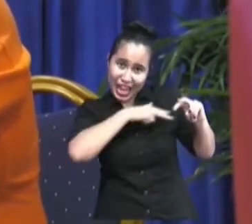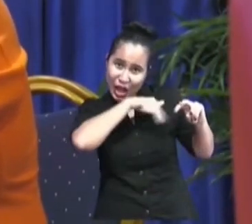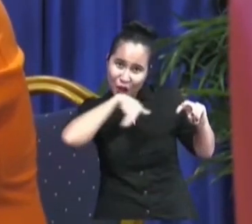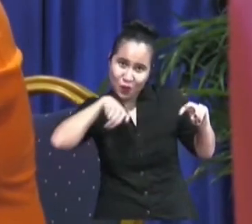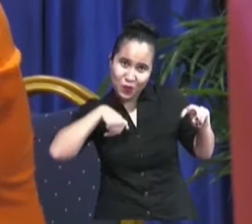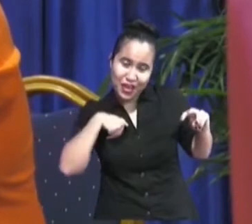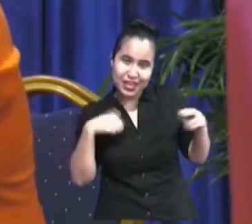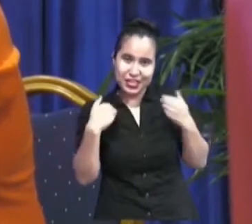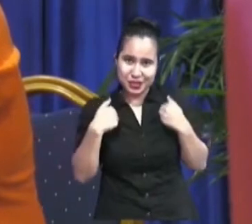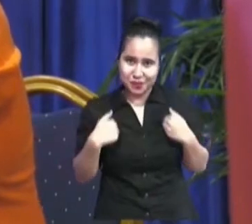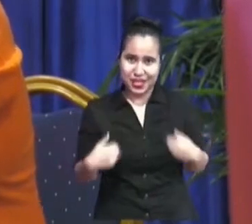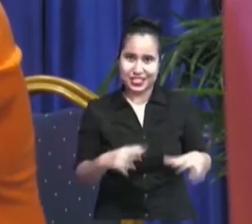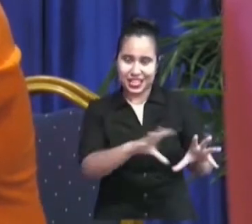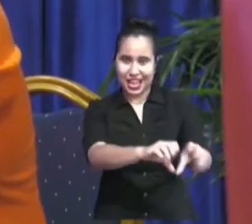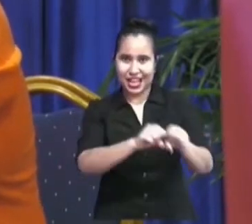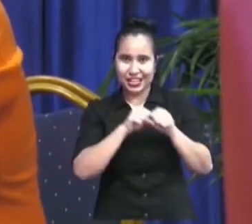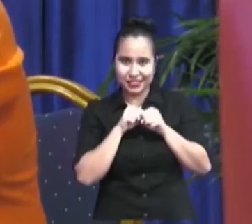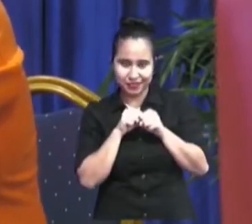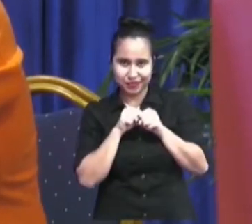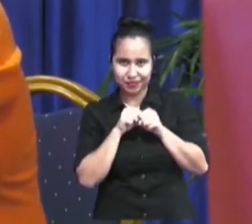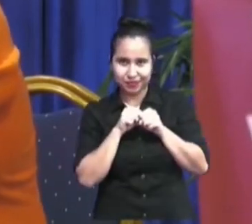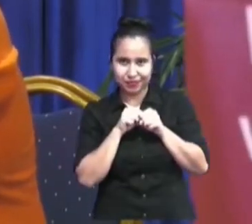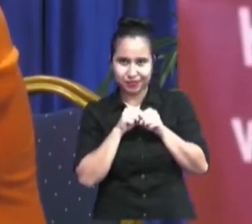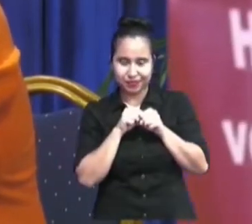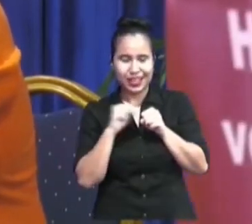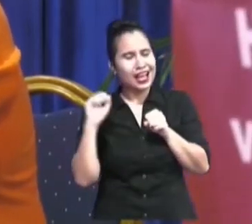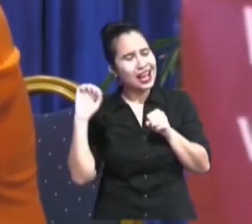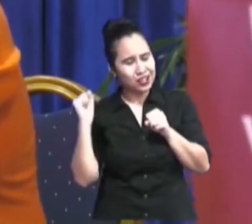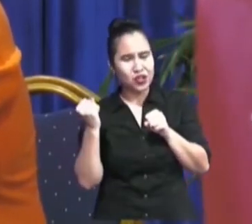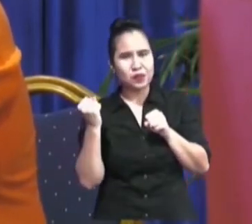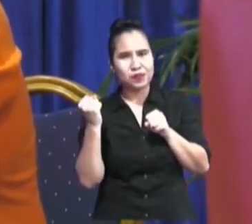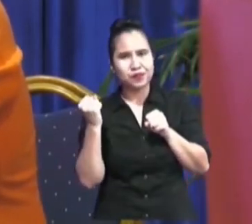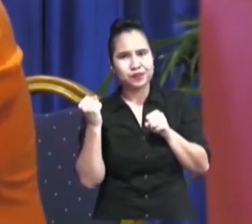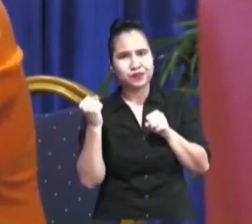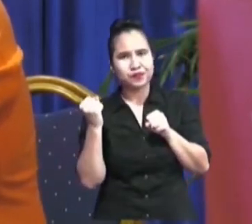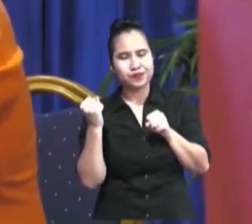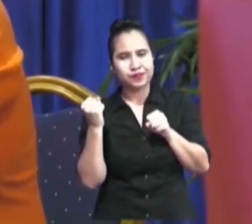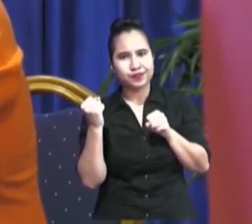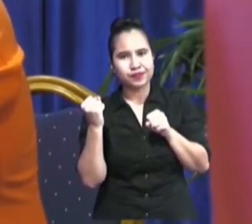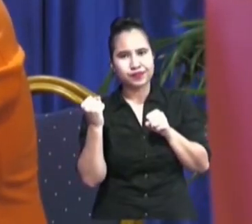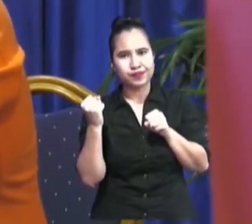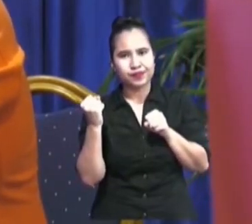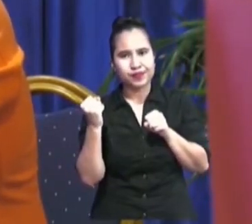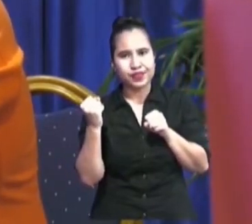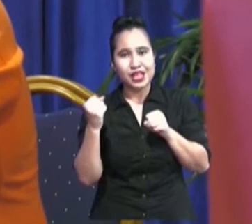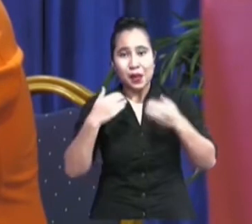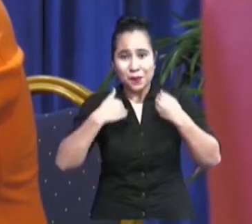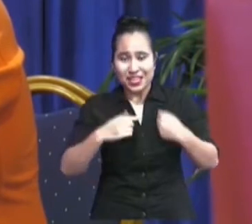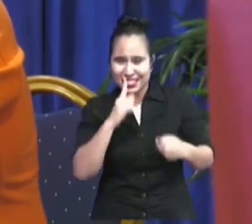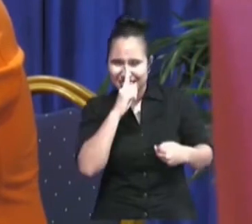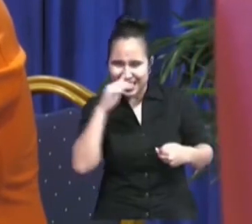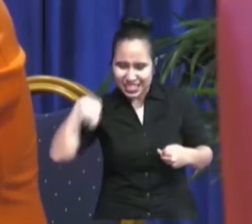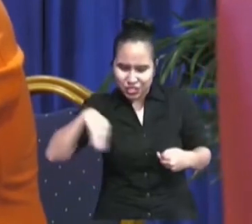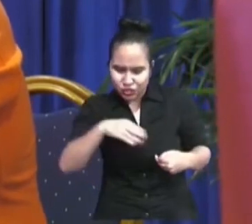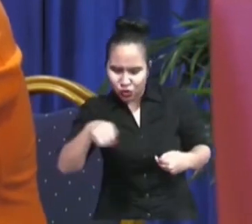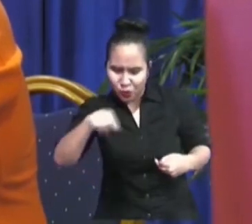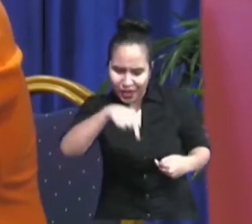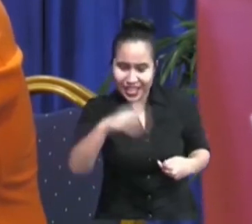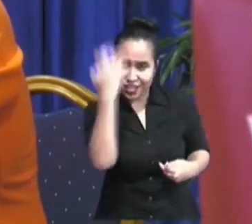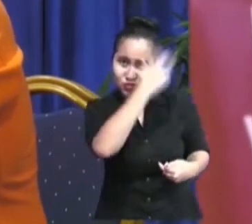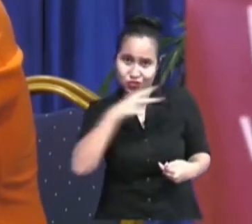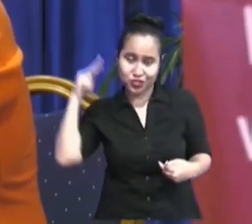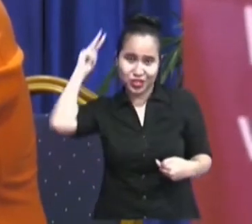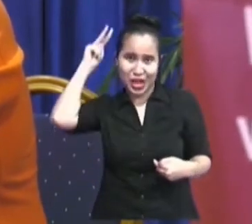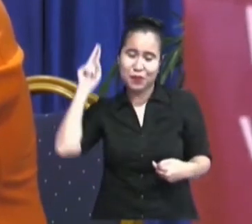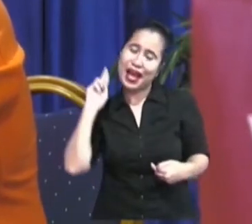geen heksenjacht, et cetera. Het gaat er alleen maar om dat we de mensen die illegaal in Suriname komen,